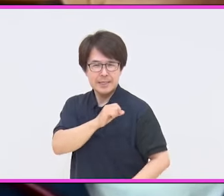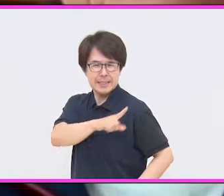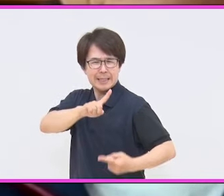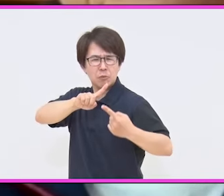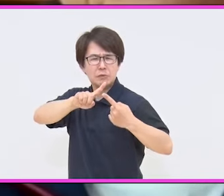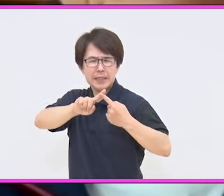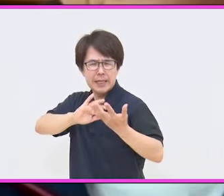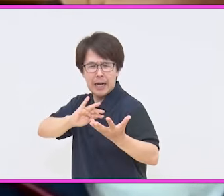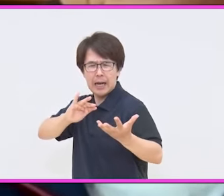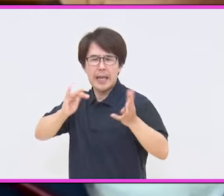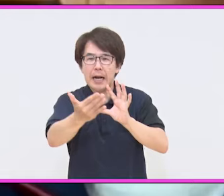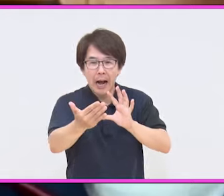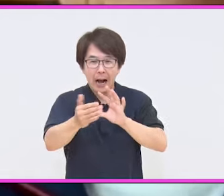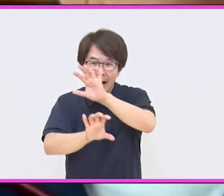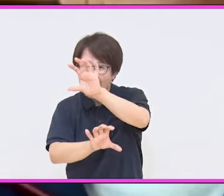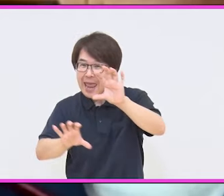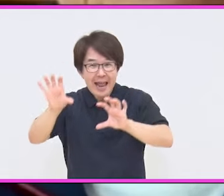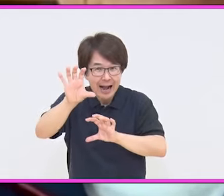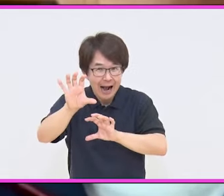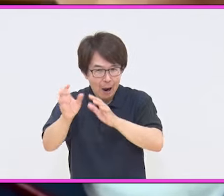中にありましたか。